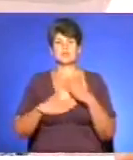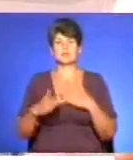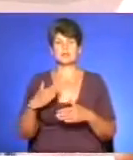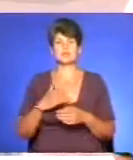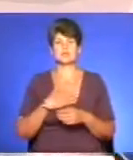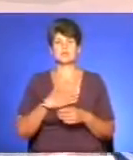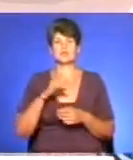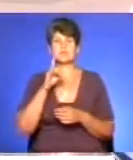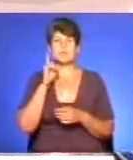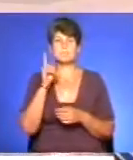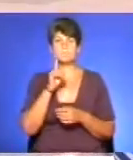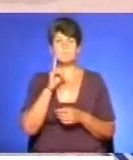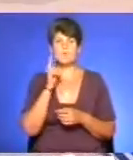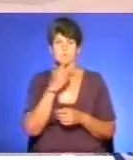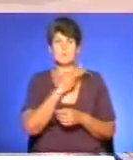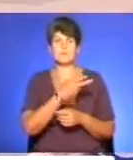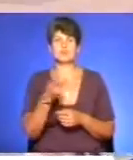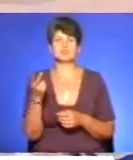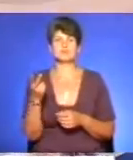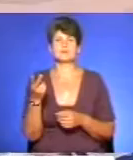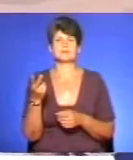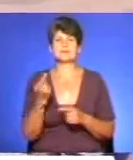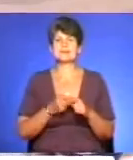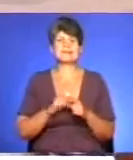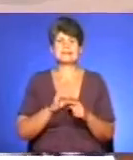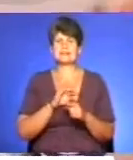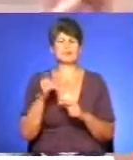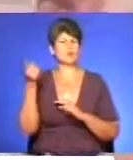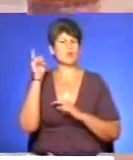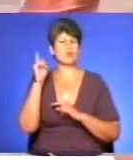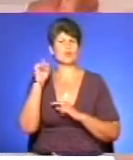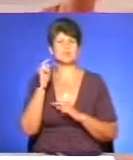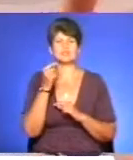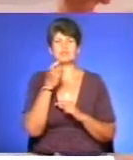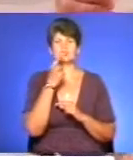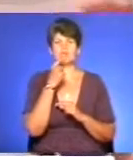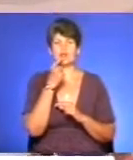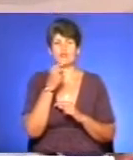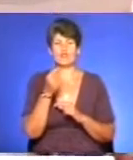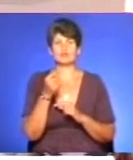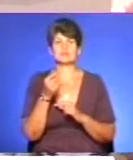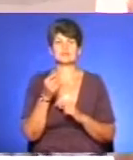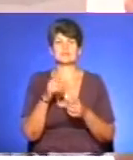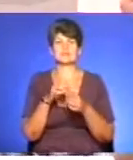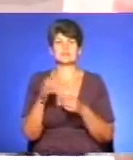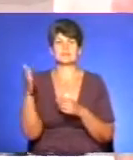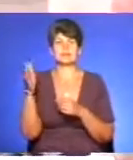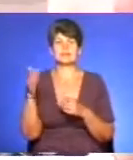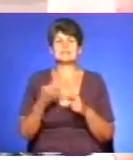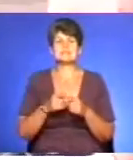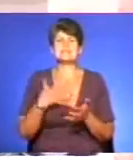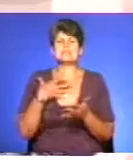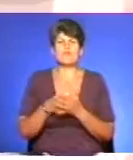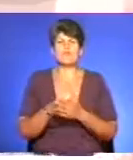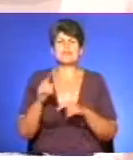наша молодість, от бачите, це не то, що колись червоний пов'язаний тії, це своє